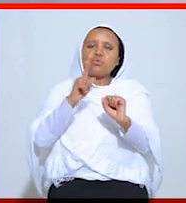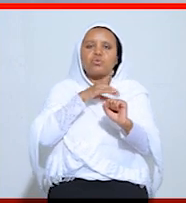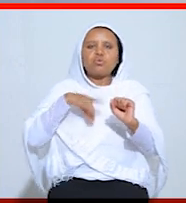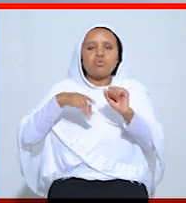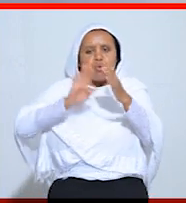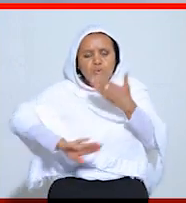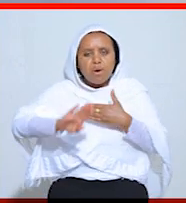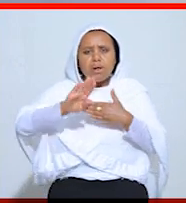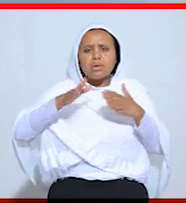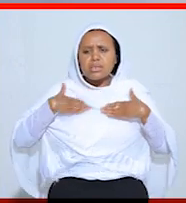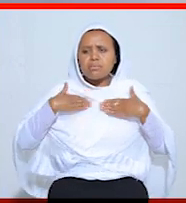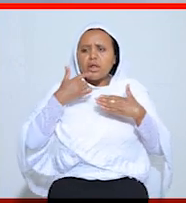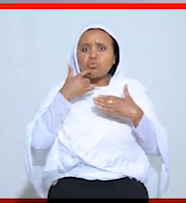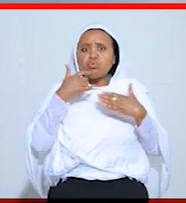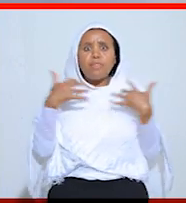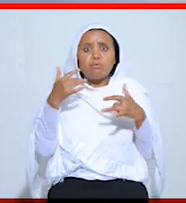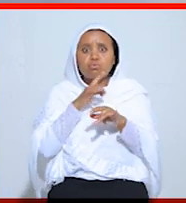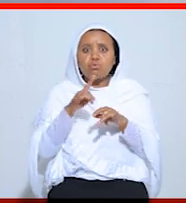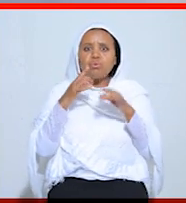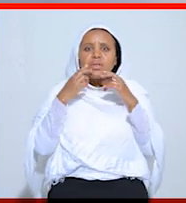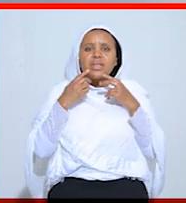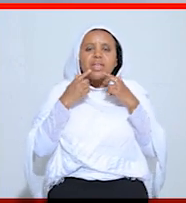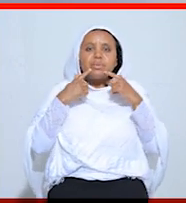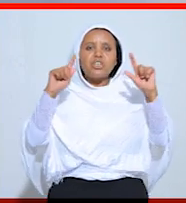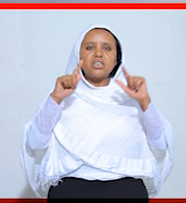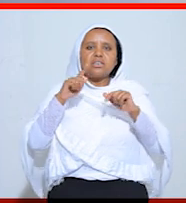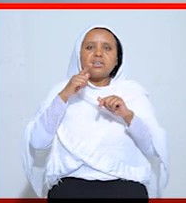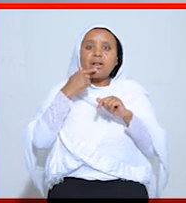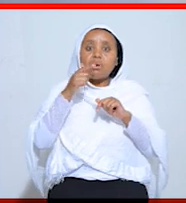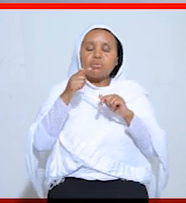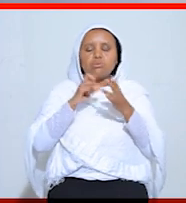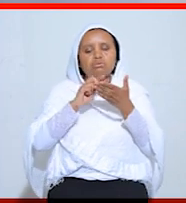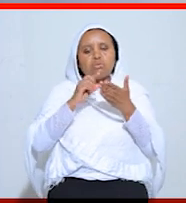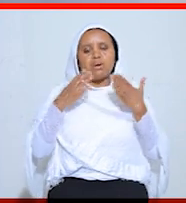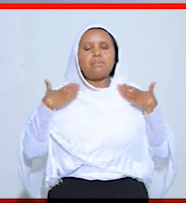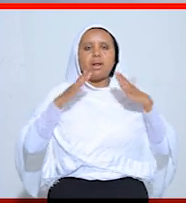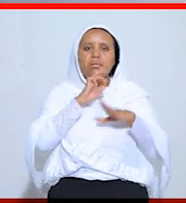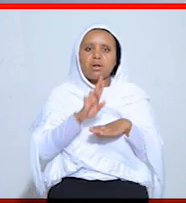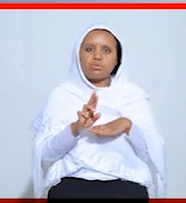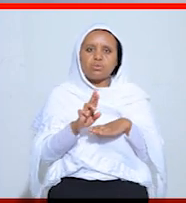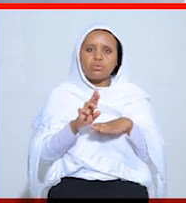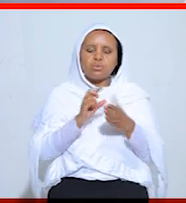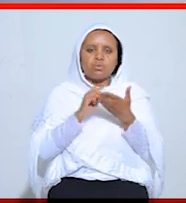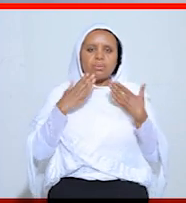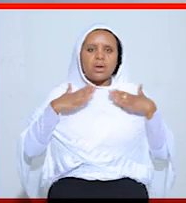ክርስቶስ ተወልዶላችኋልና ደስ ይበላችሁ አትፍሩ ብለው የምስራቹን የተናገሩ ቅዱሳን መላእክት ናቸው።